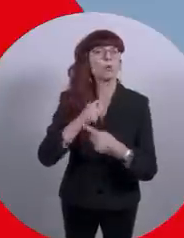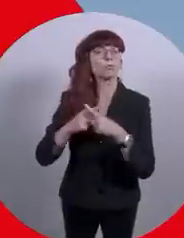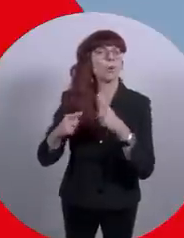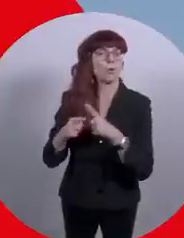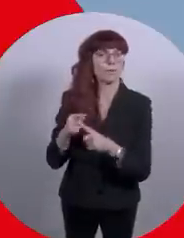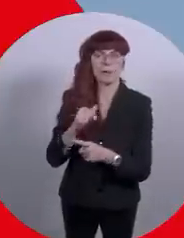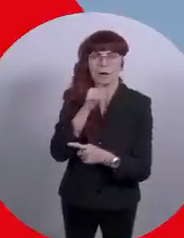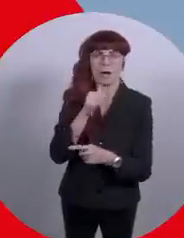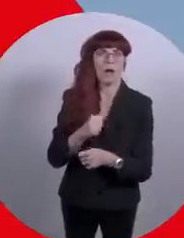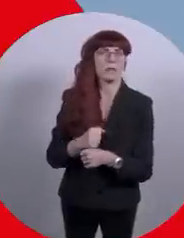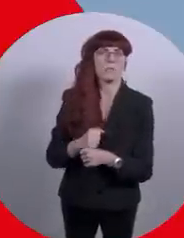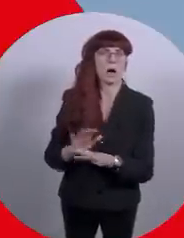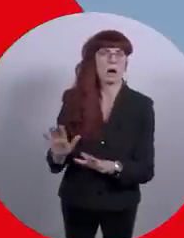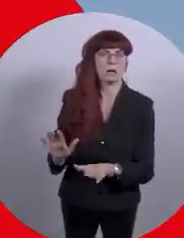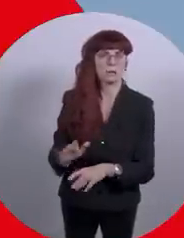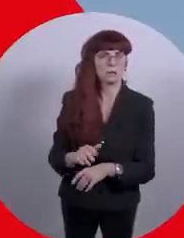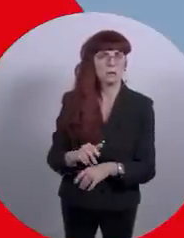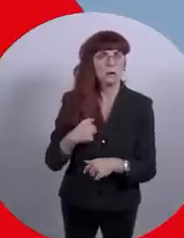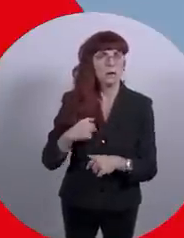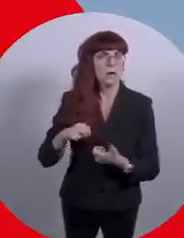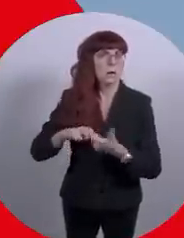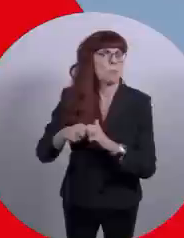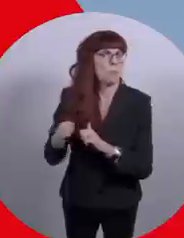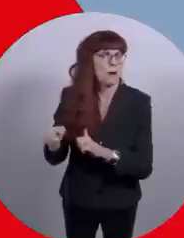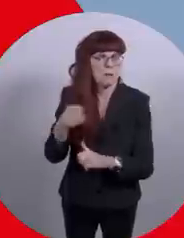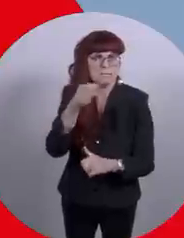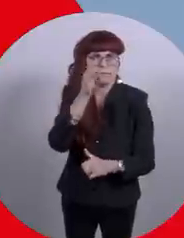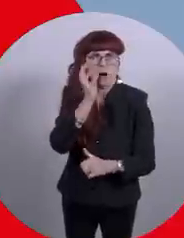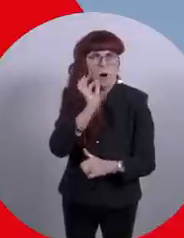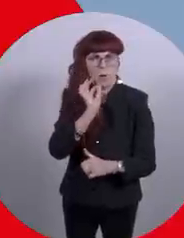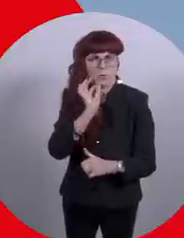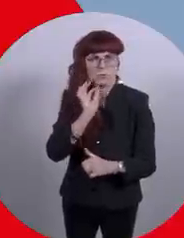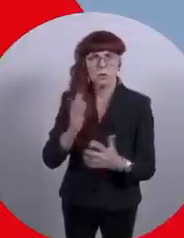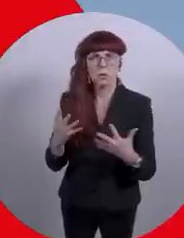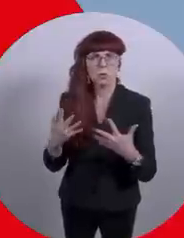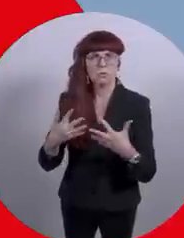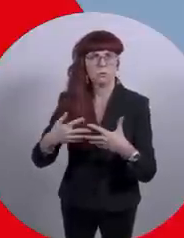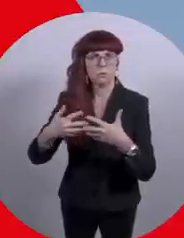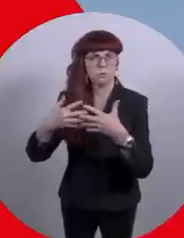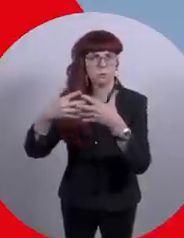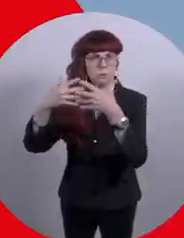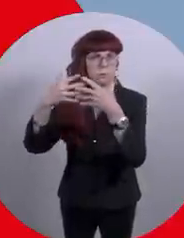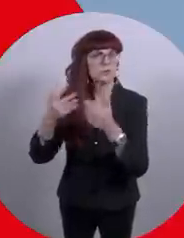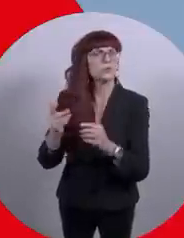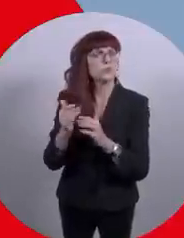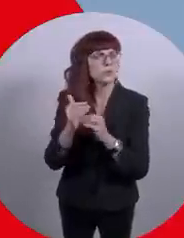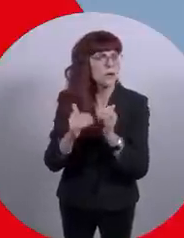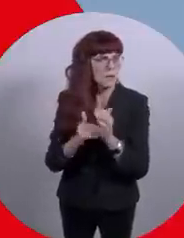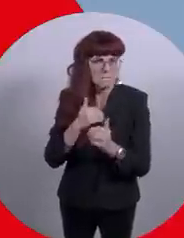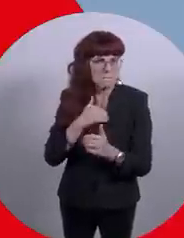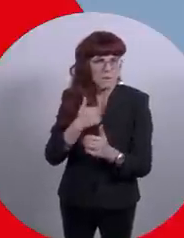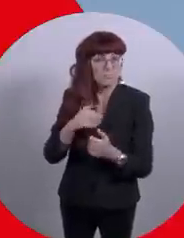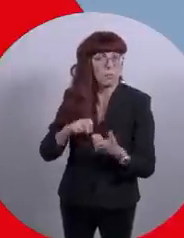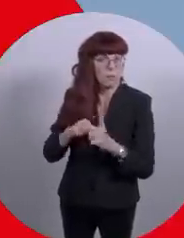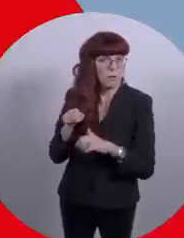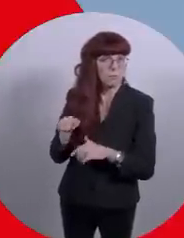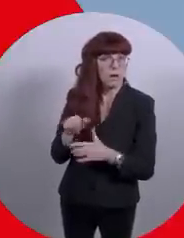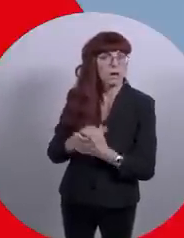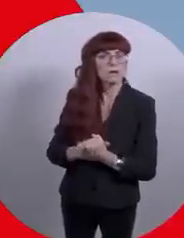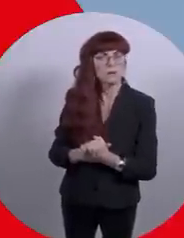ich hätte ein Problem mit einem Reißverschluss System ja